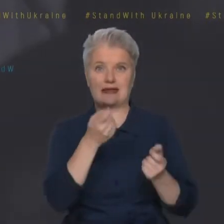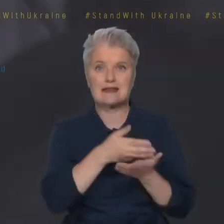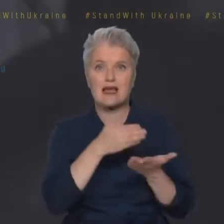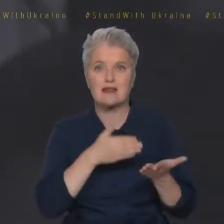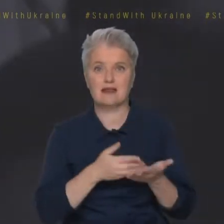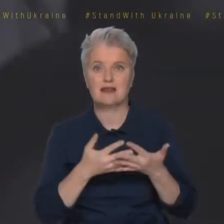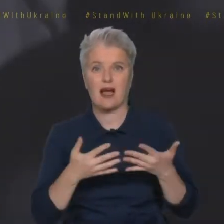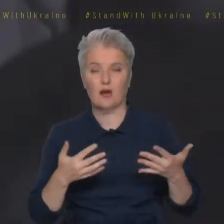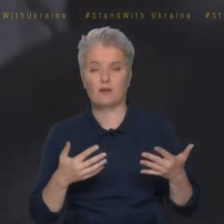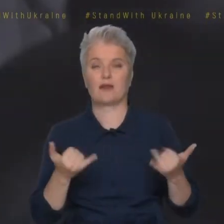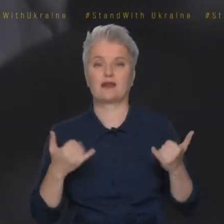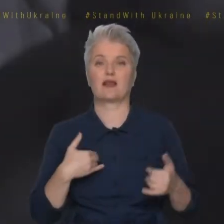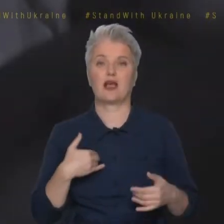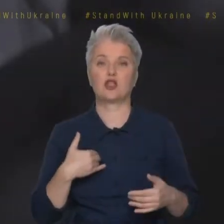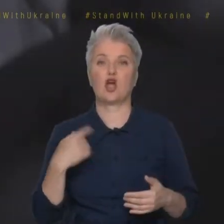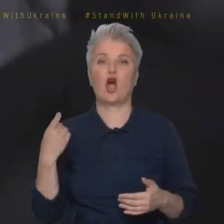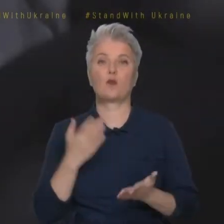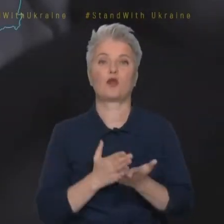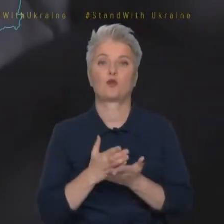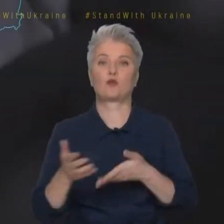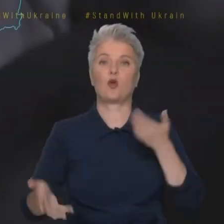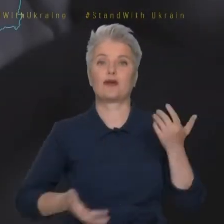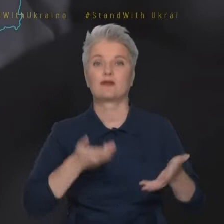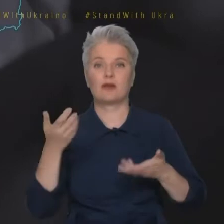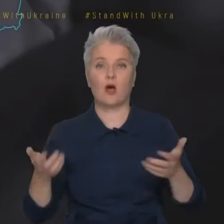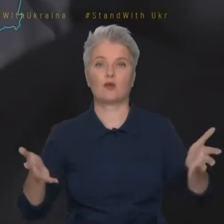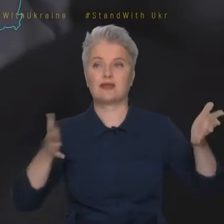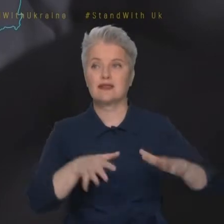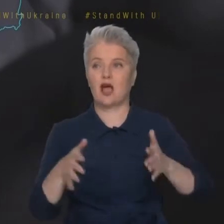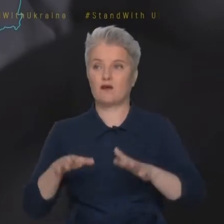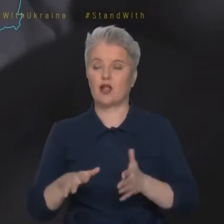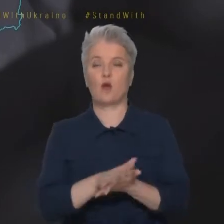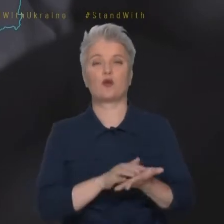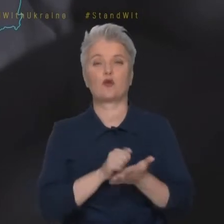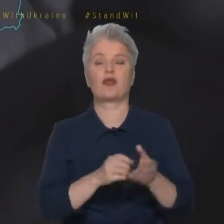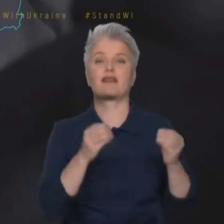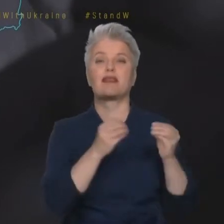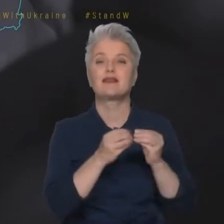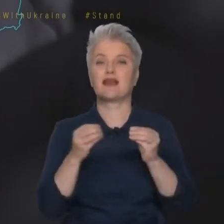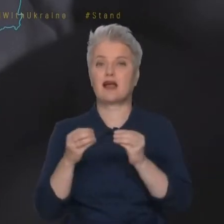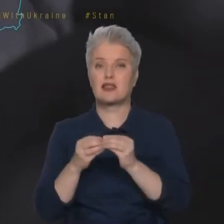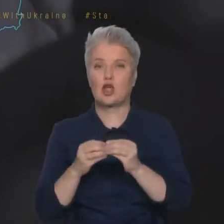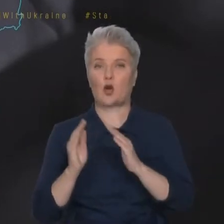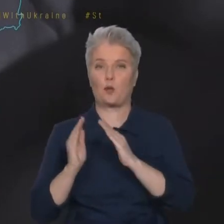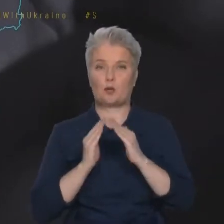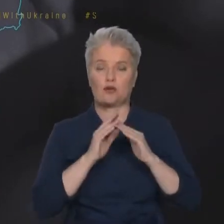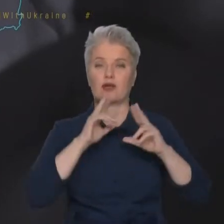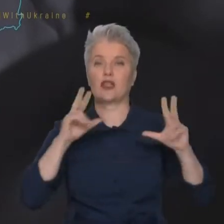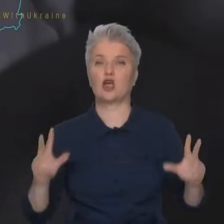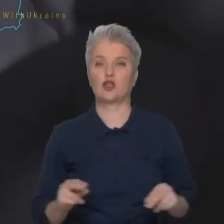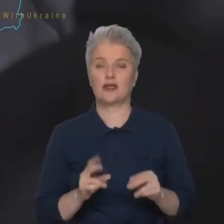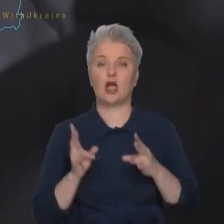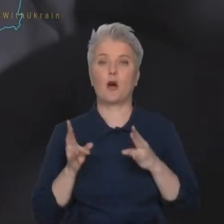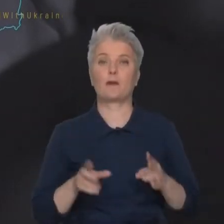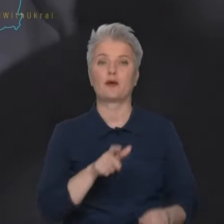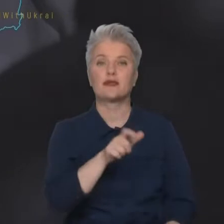Зараз наші комунальні служби розбирають завали. Також пошкоджені десятки будинків. На щастя, постраждалих